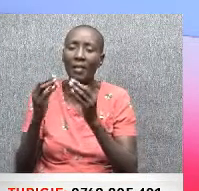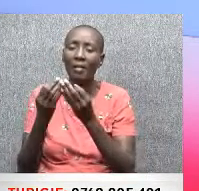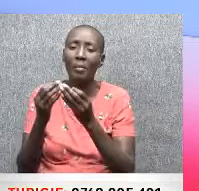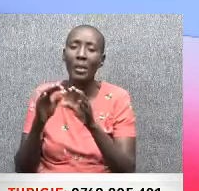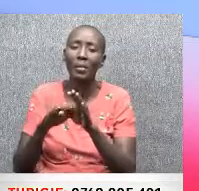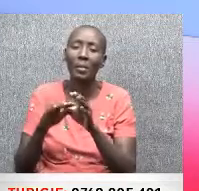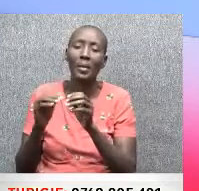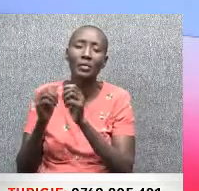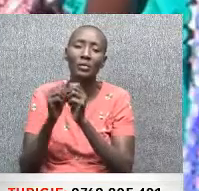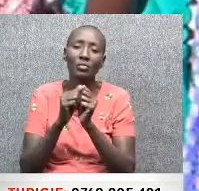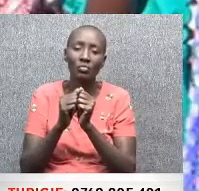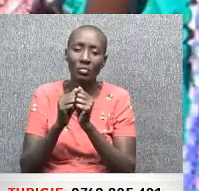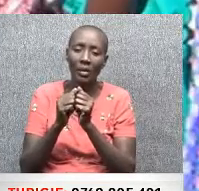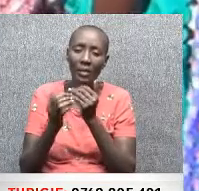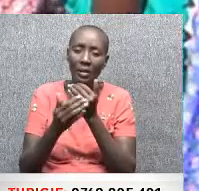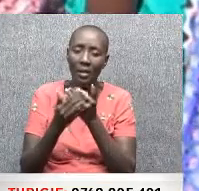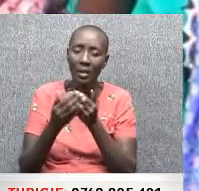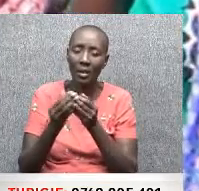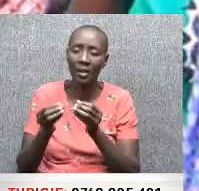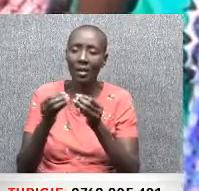Tazama.